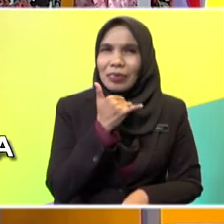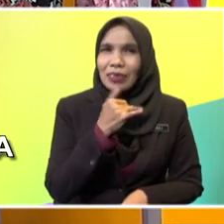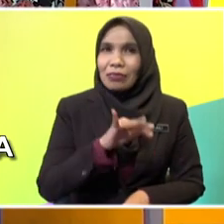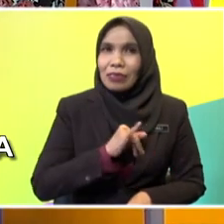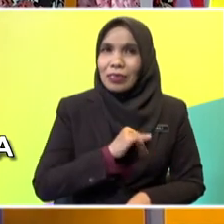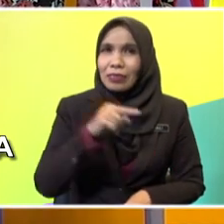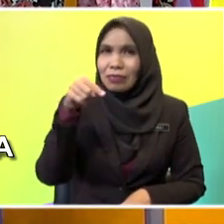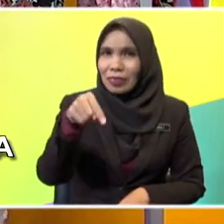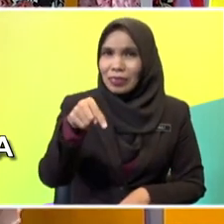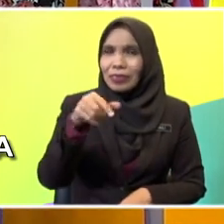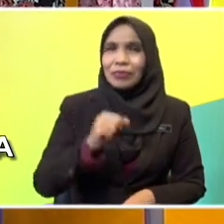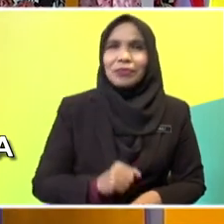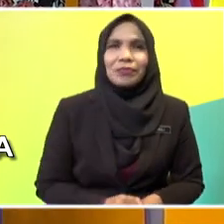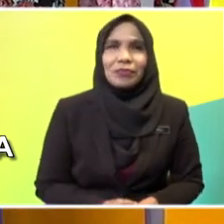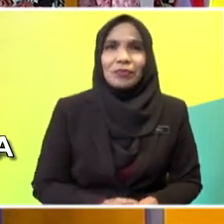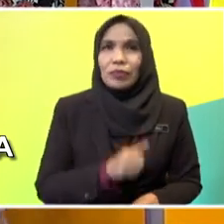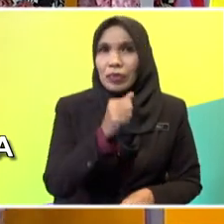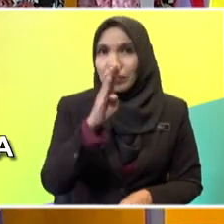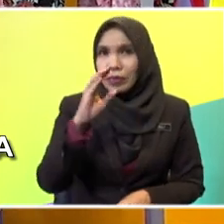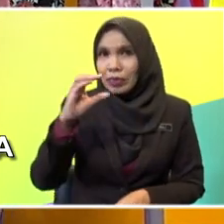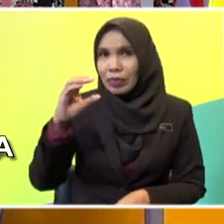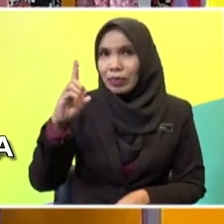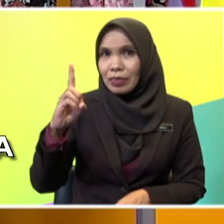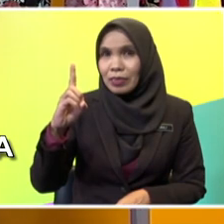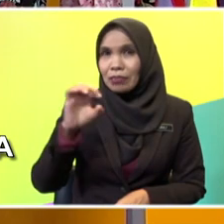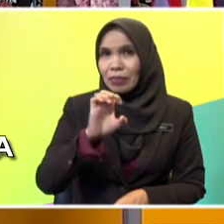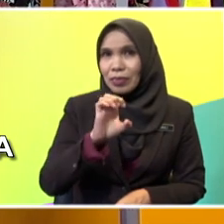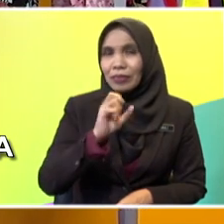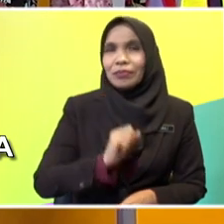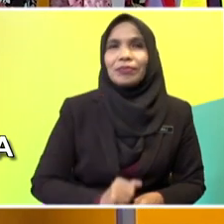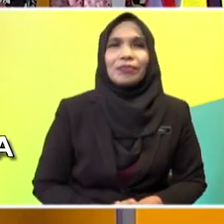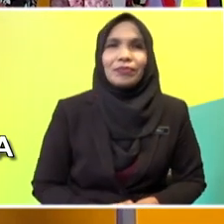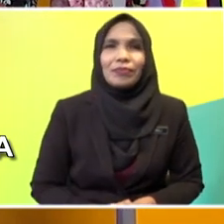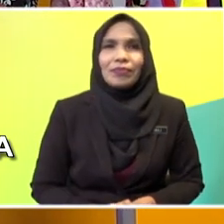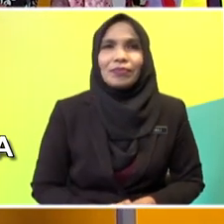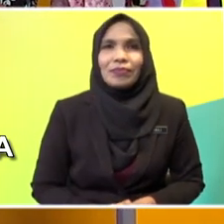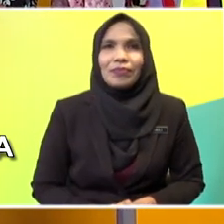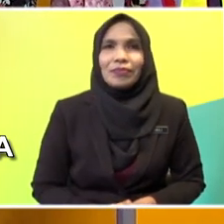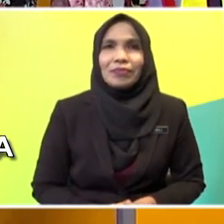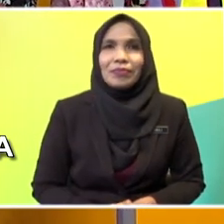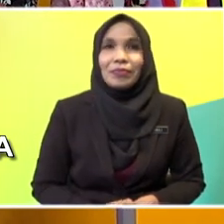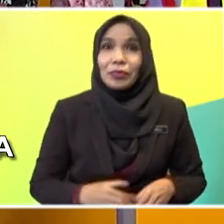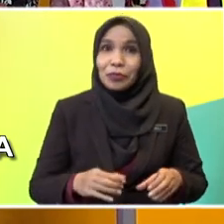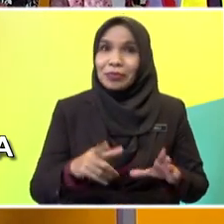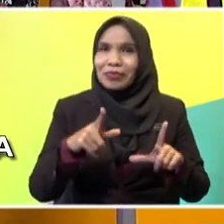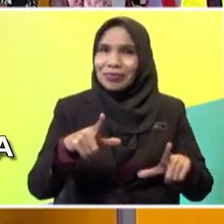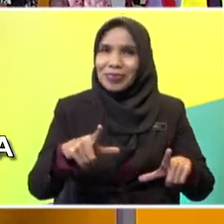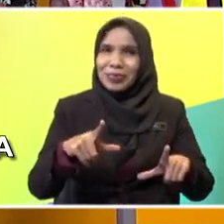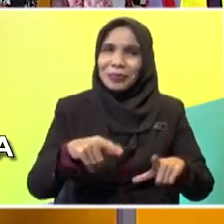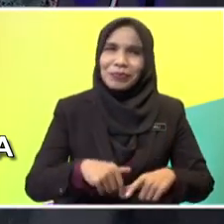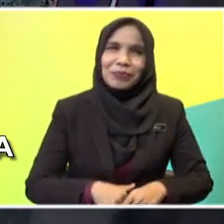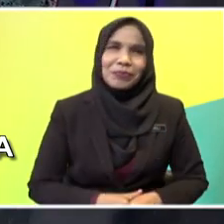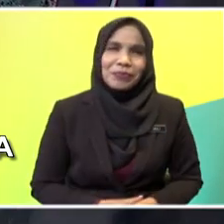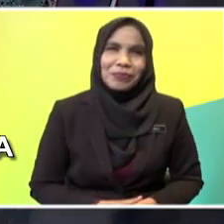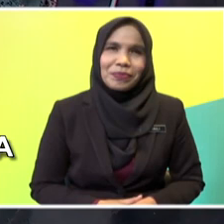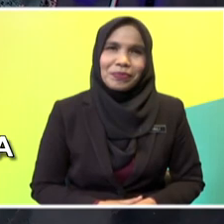Okay, kita lihat. A, B, C, D, E. Okay, cuba. Betul? Cuba letak dulu. Okey, saya cuba. Okey,